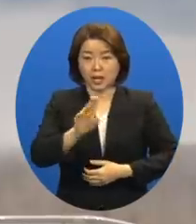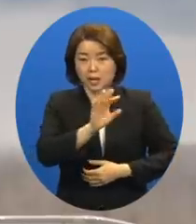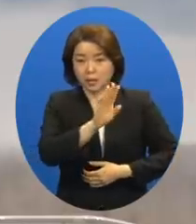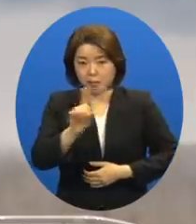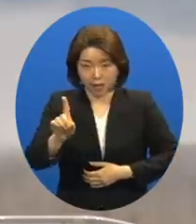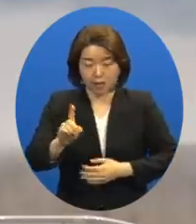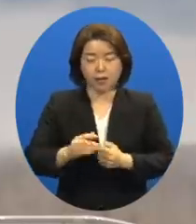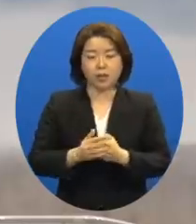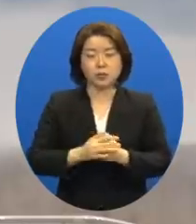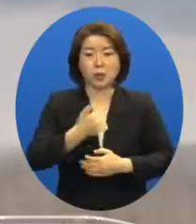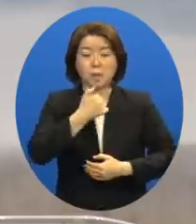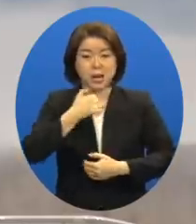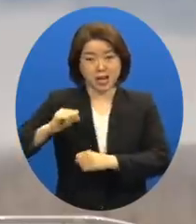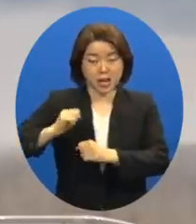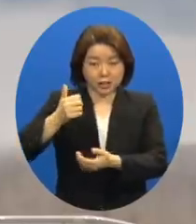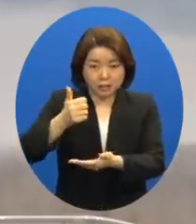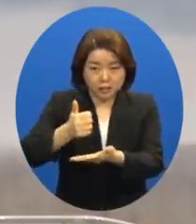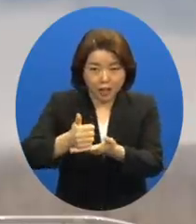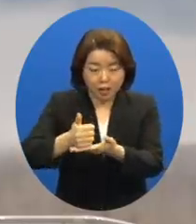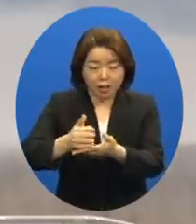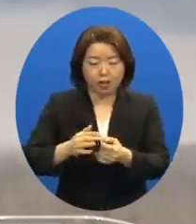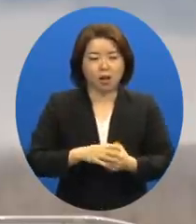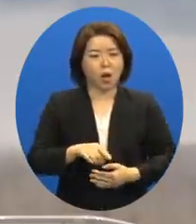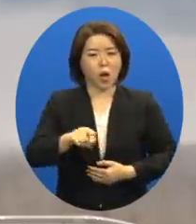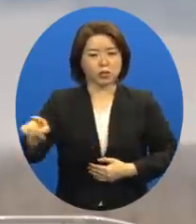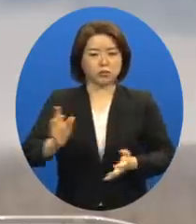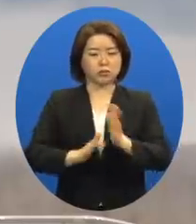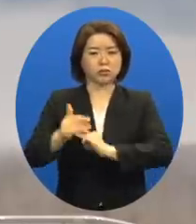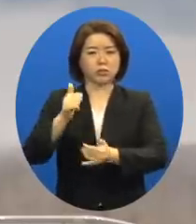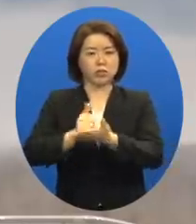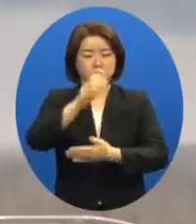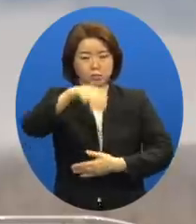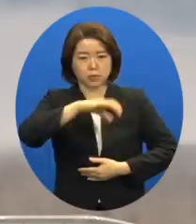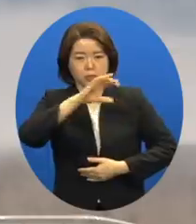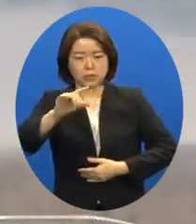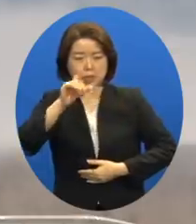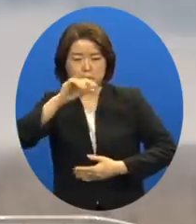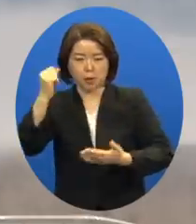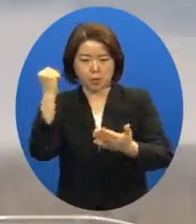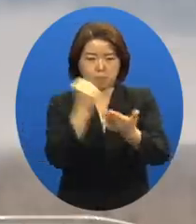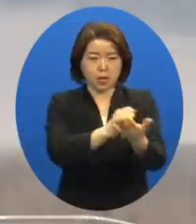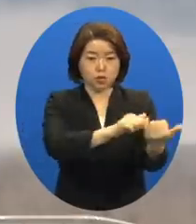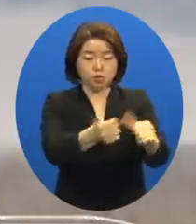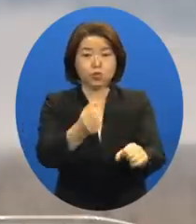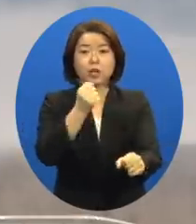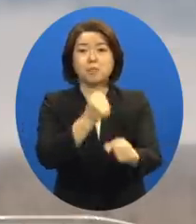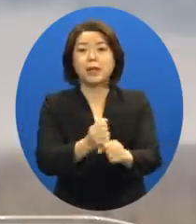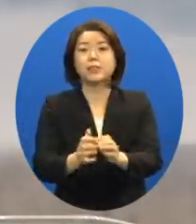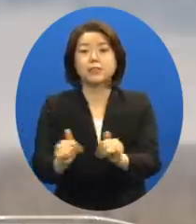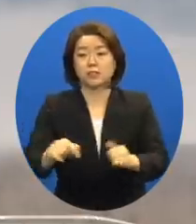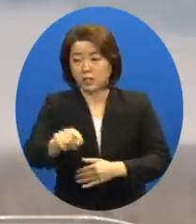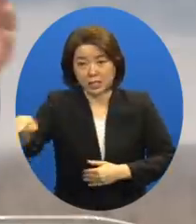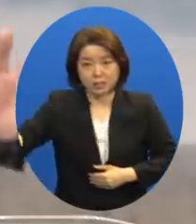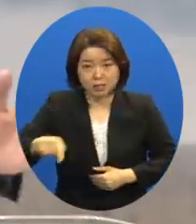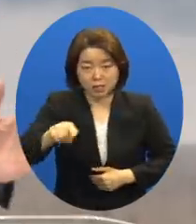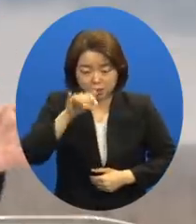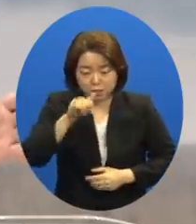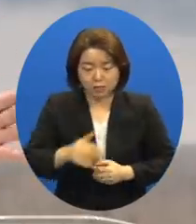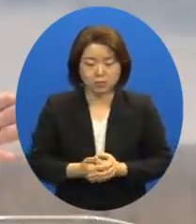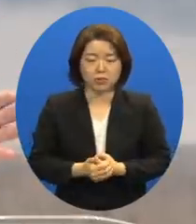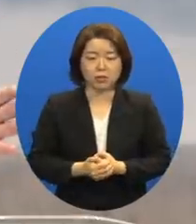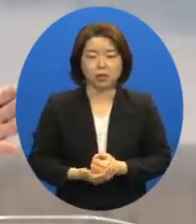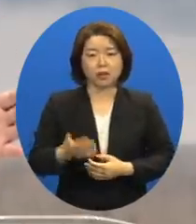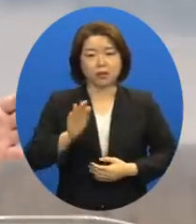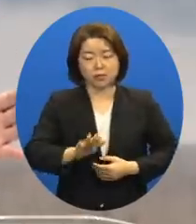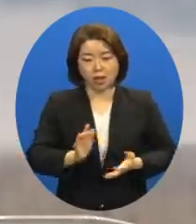빌라도, 그들은 예수님을 십자가에 못 박아 죽인 장본인들입니다. 그런데 예수님이